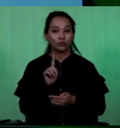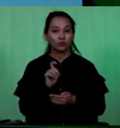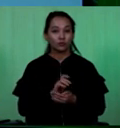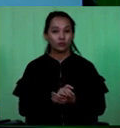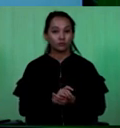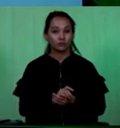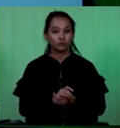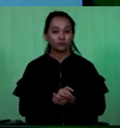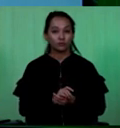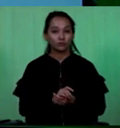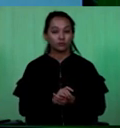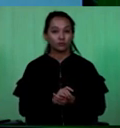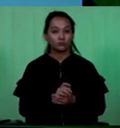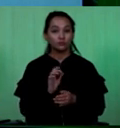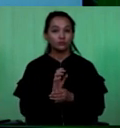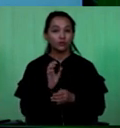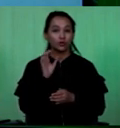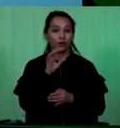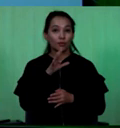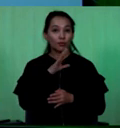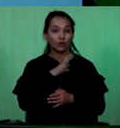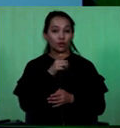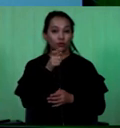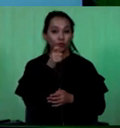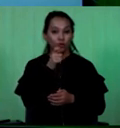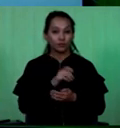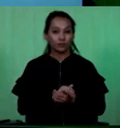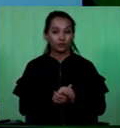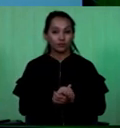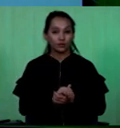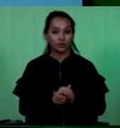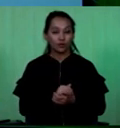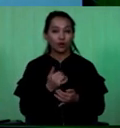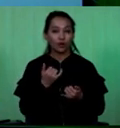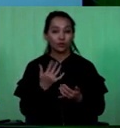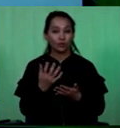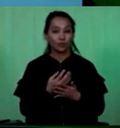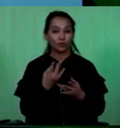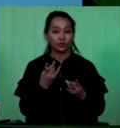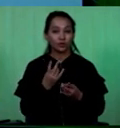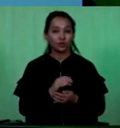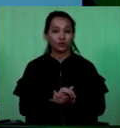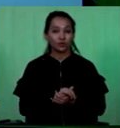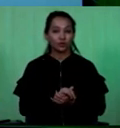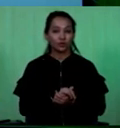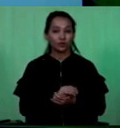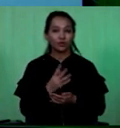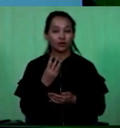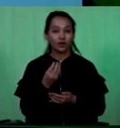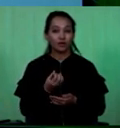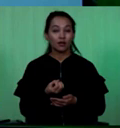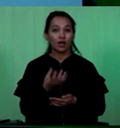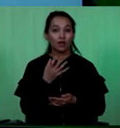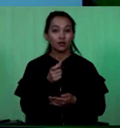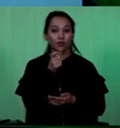4100 dona. Bu jo'natilgan tuxumlar soni. Bizning vazifamiz yana qancha